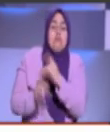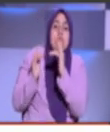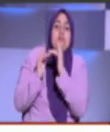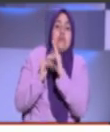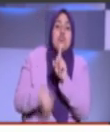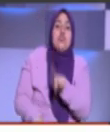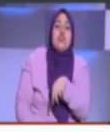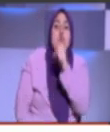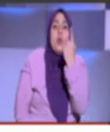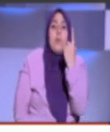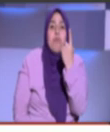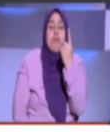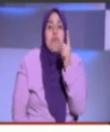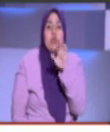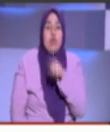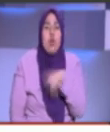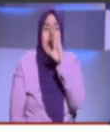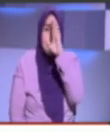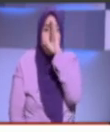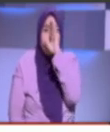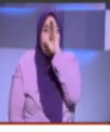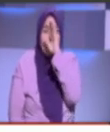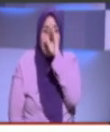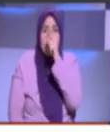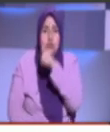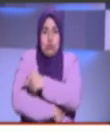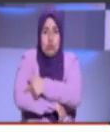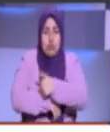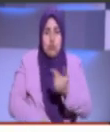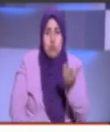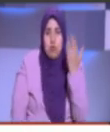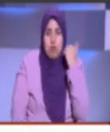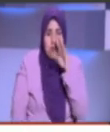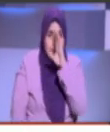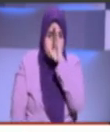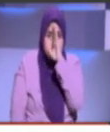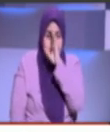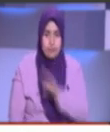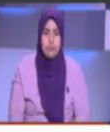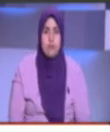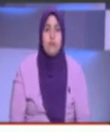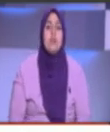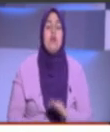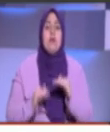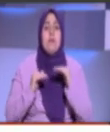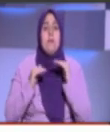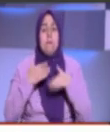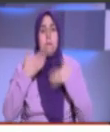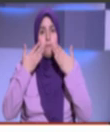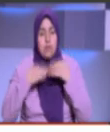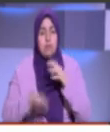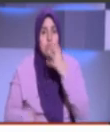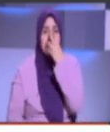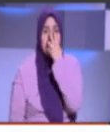الاثنين من الأسبوع الماضي، يستقر أيضا في العناية